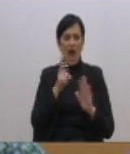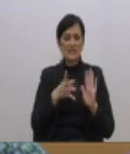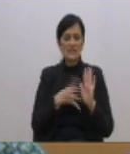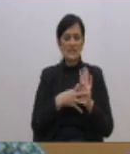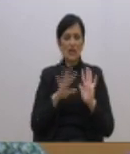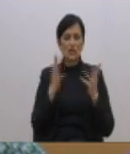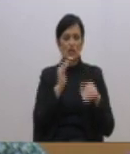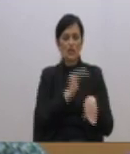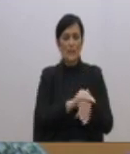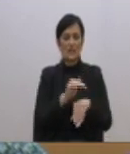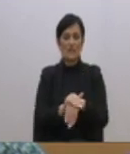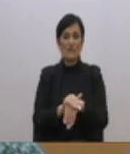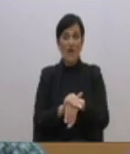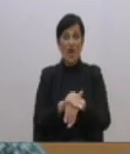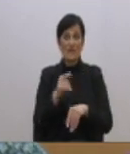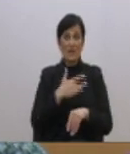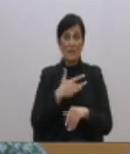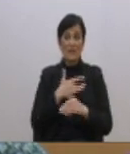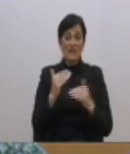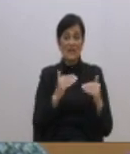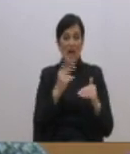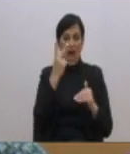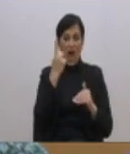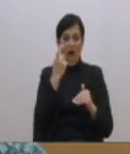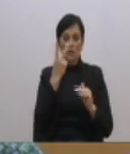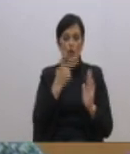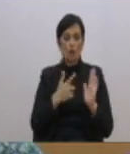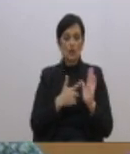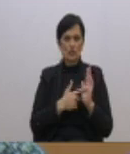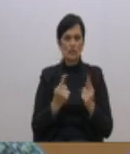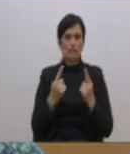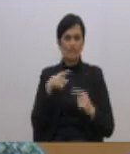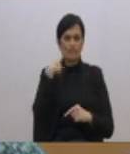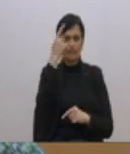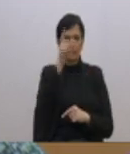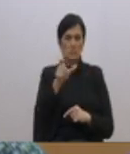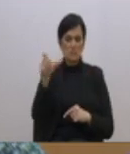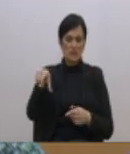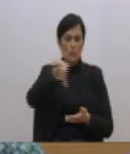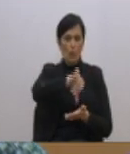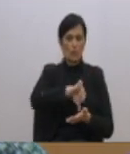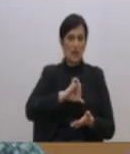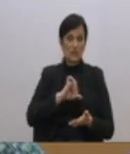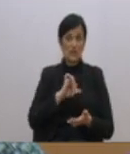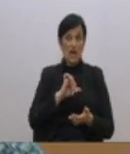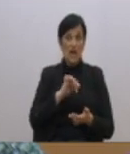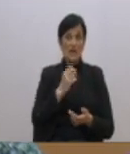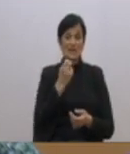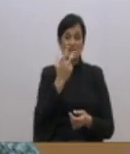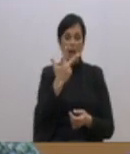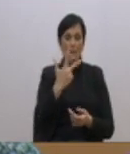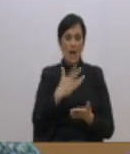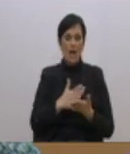შემთხვევა, რომელშიც დაახლოებით 127 მაღალი რანგის თანამდებობის პირი მონაწილეობს. აქედან